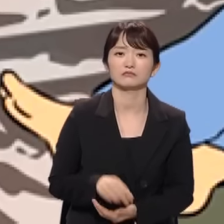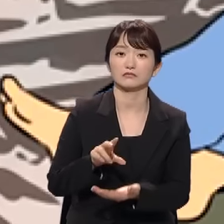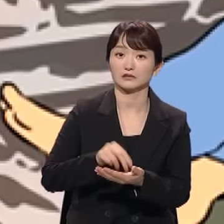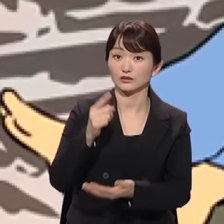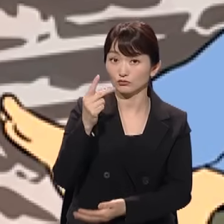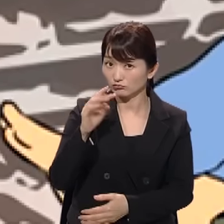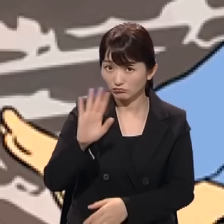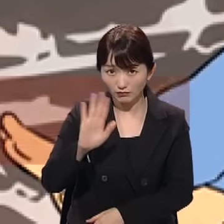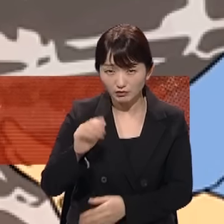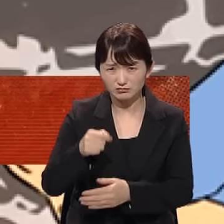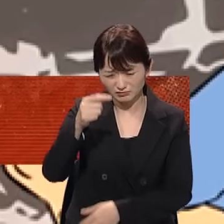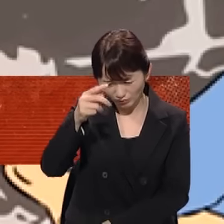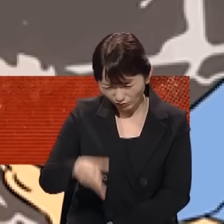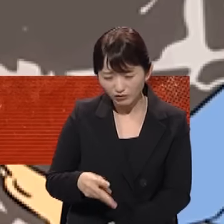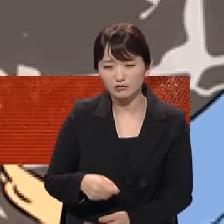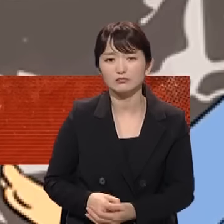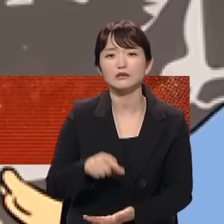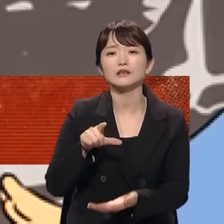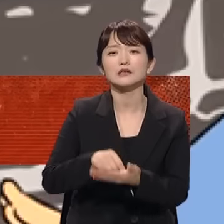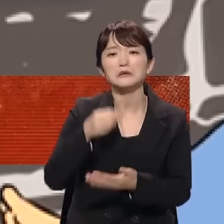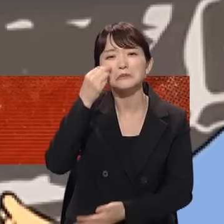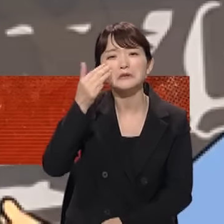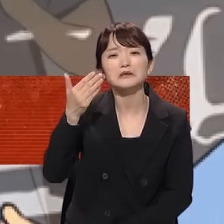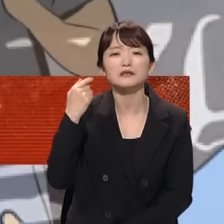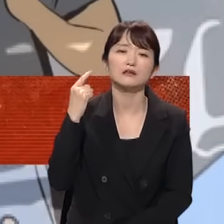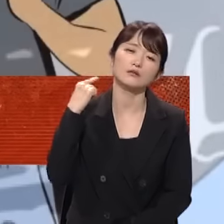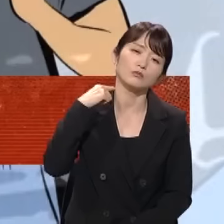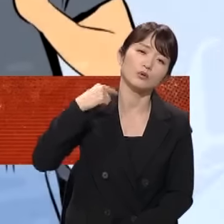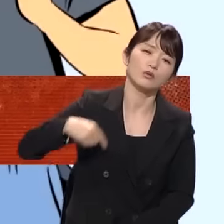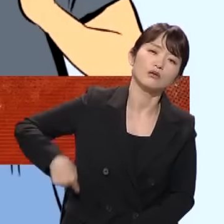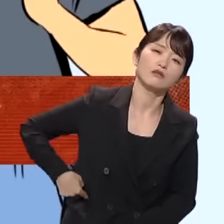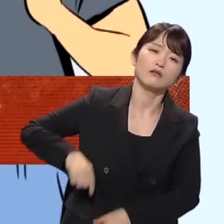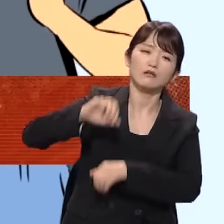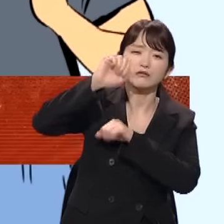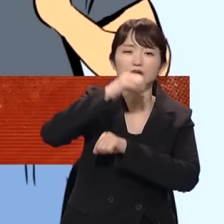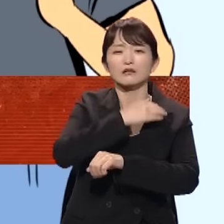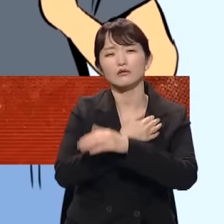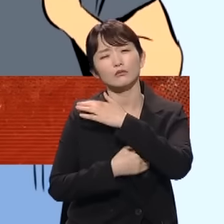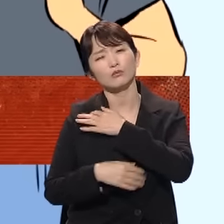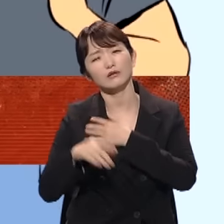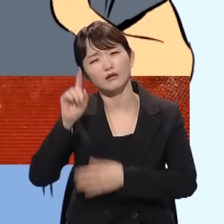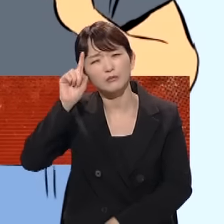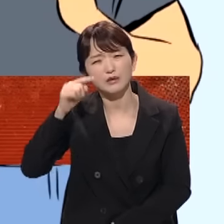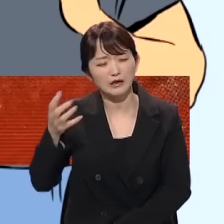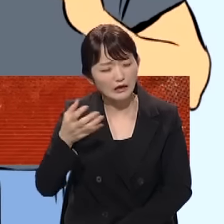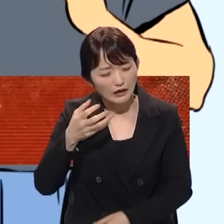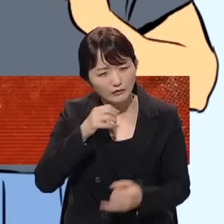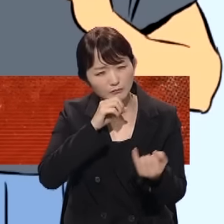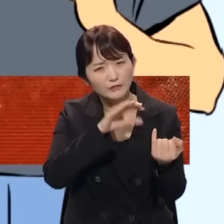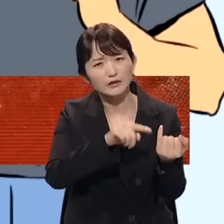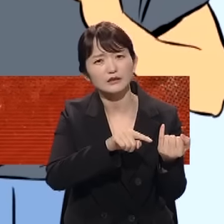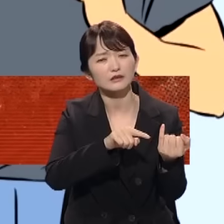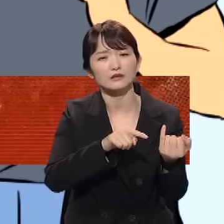일이 아니라는 거죠. 약 8개월 전부터 목이며 허리, 다리, 어깨 매일매일 아프다는 부위가 달라졌고